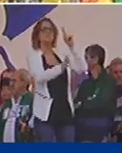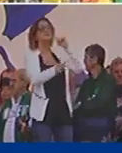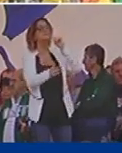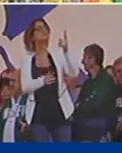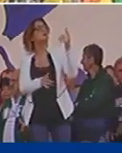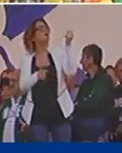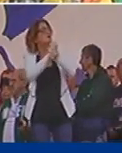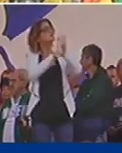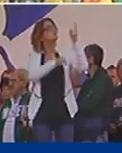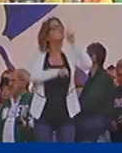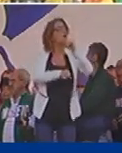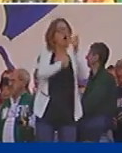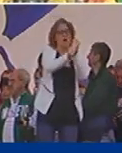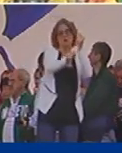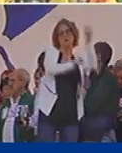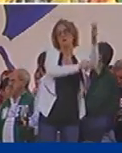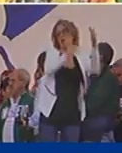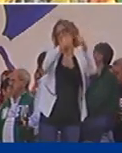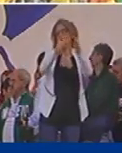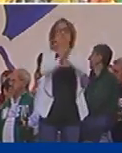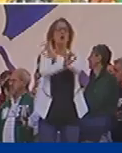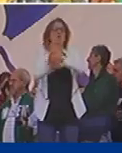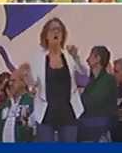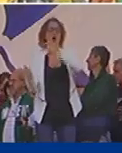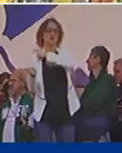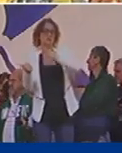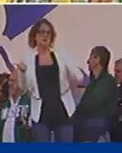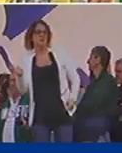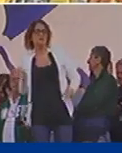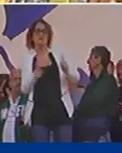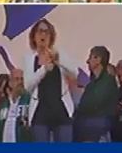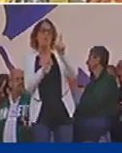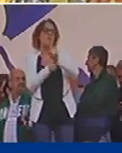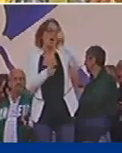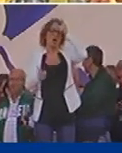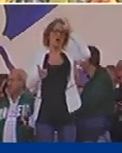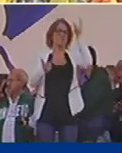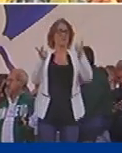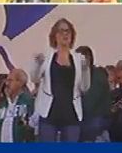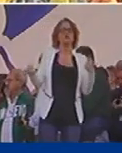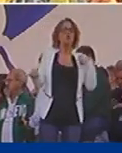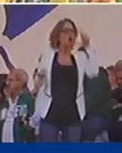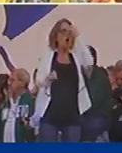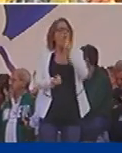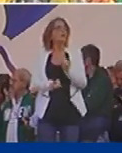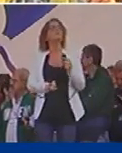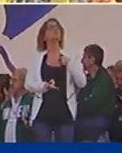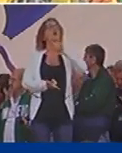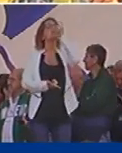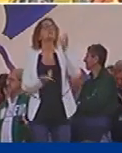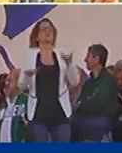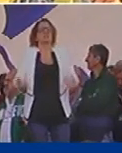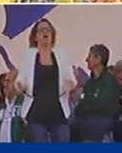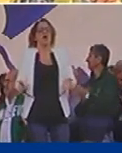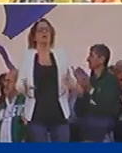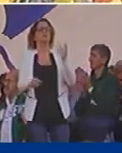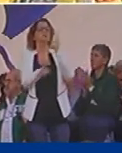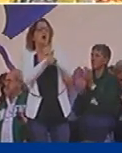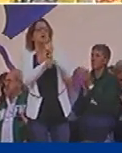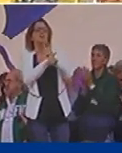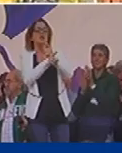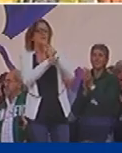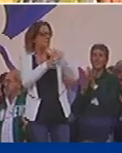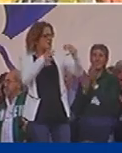a casa, così esattamente come i sindaci e come i governatori. Non si capisce perché in Italia ci debba essere una casta di